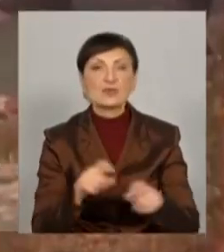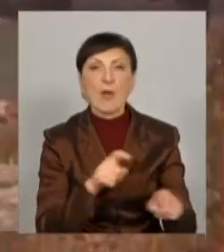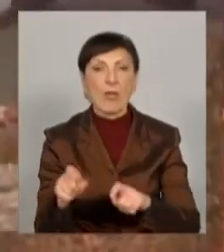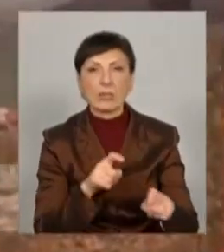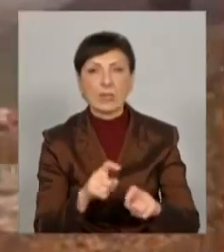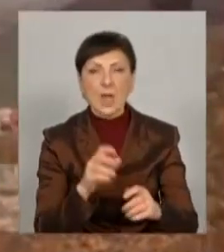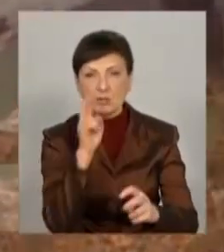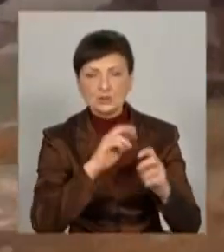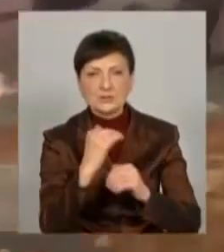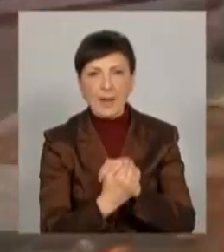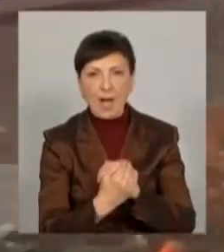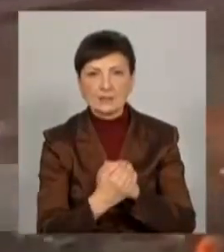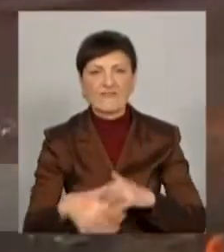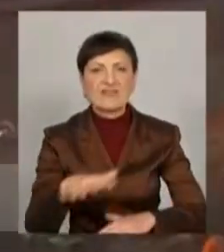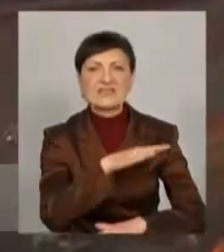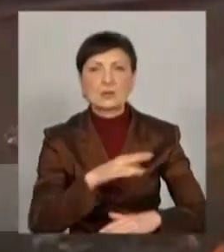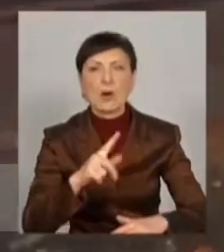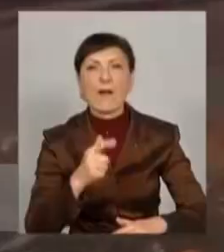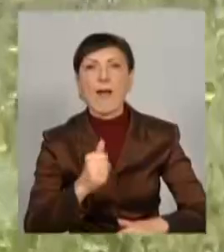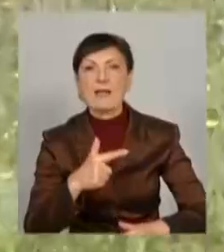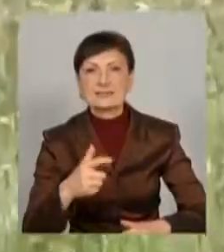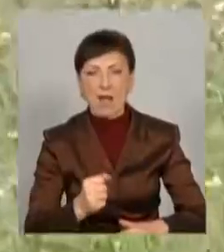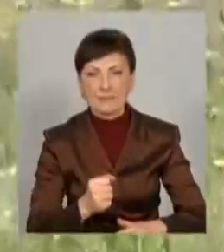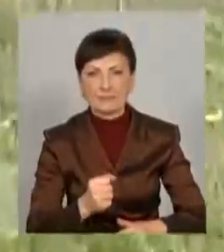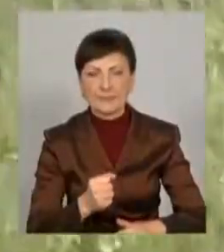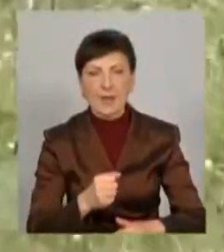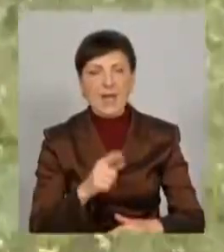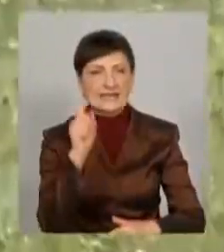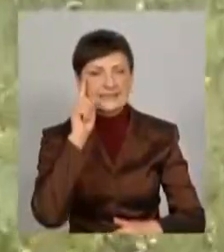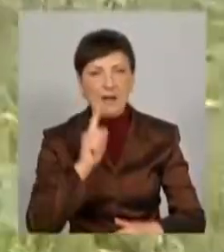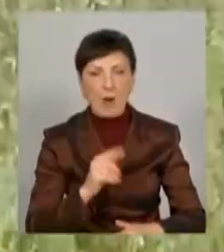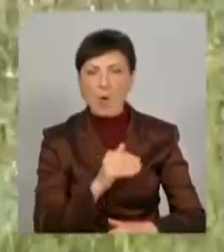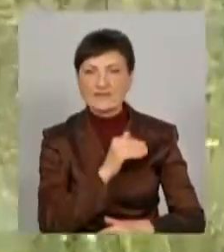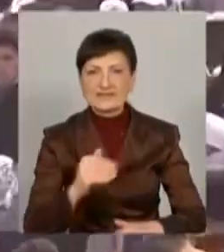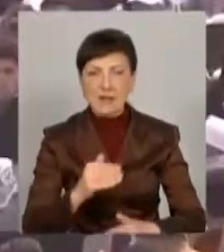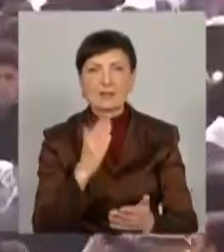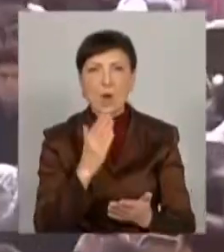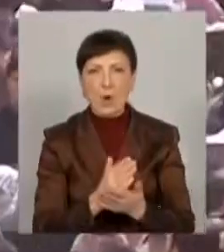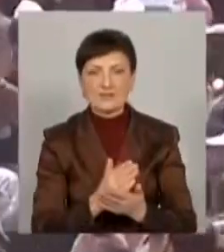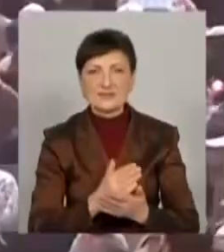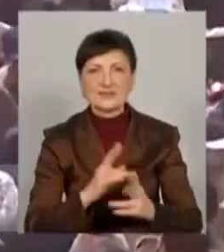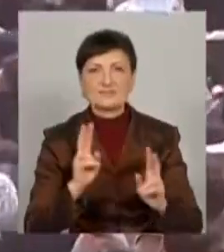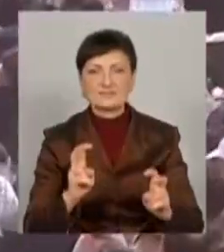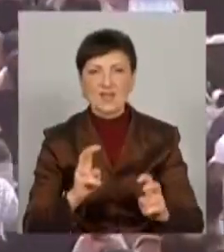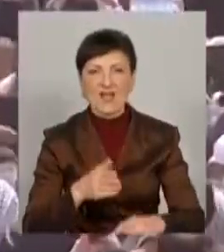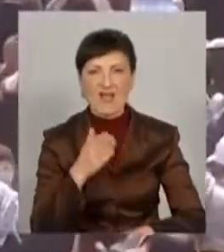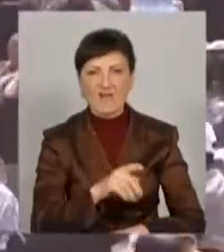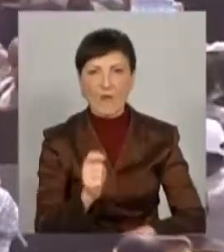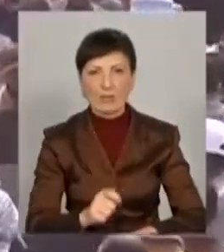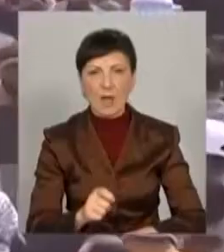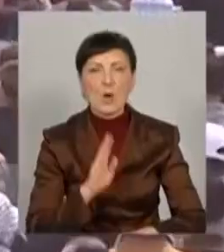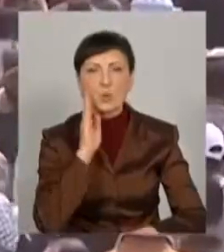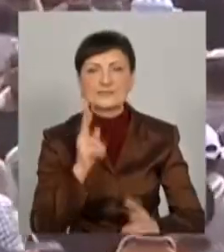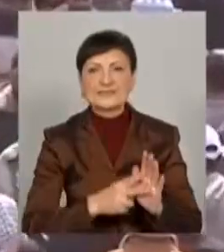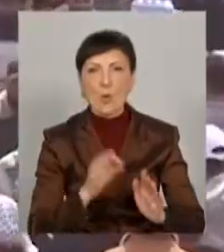поисках бомбоубежища в секторе Газа, отметил представитель МИД. Напомню, Израиль официально находится в состоянии войны. Утром 7